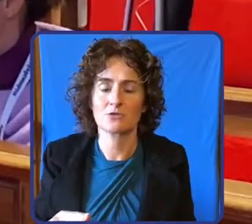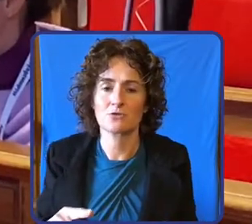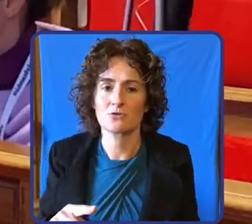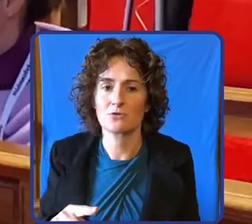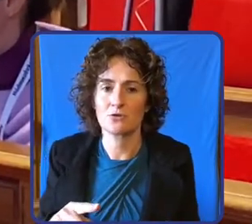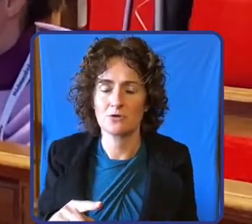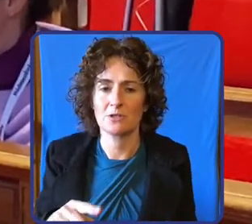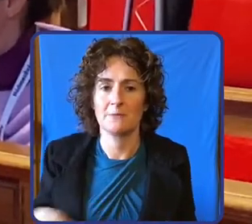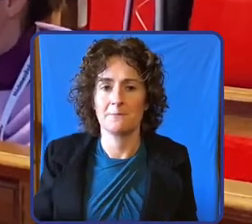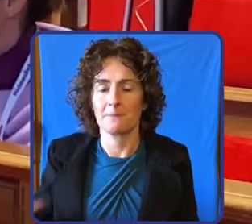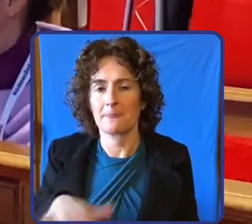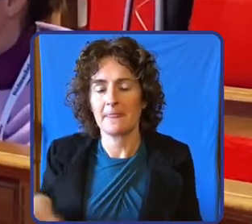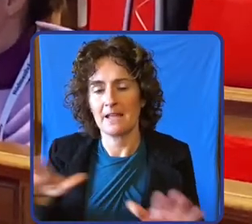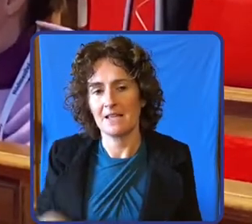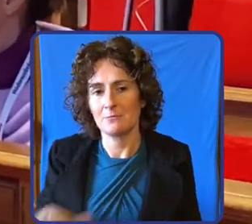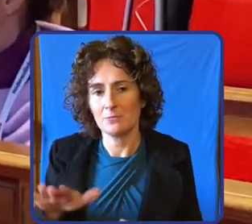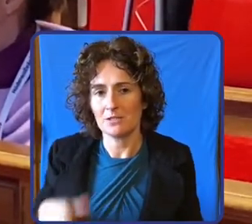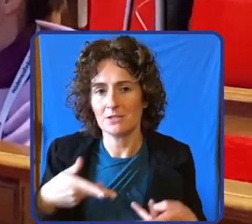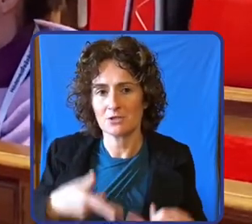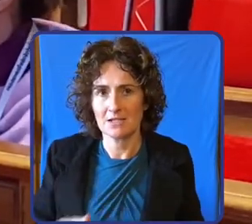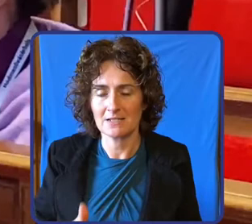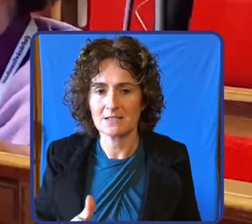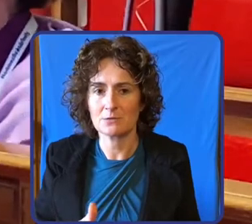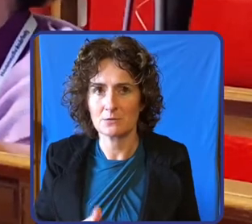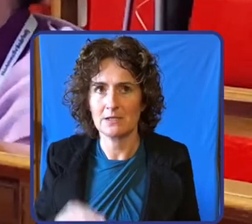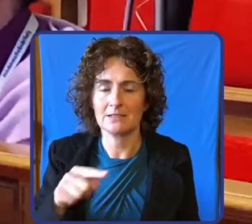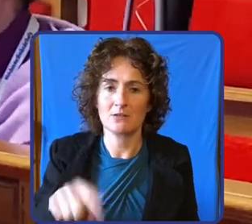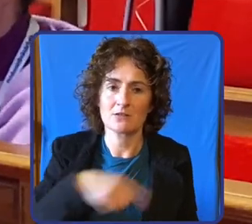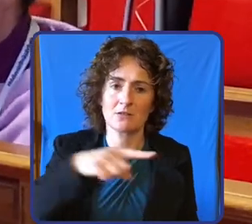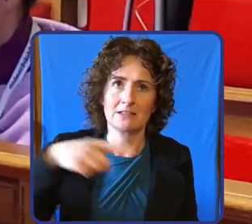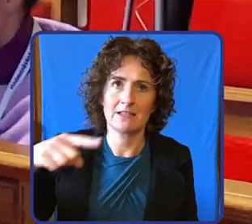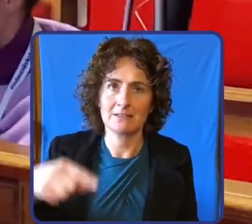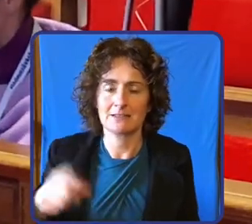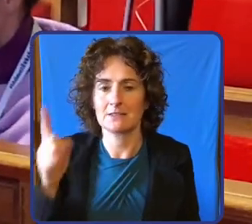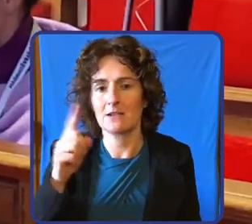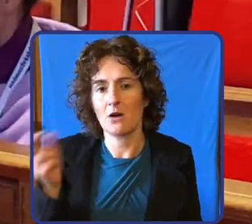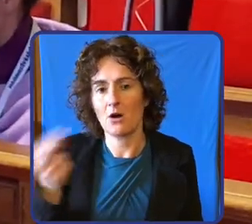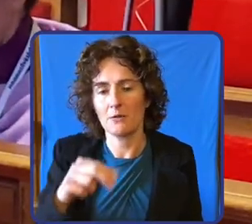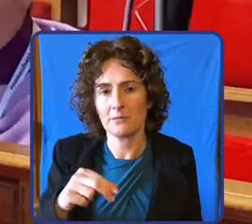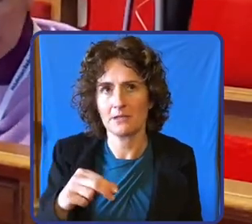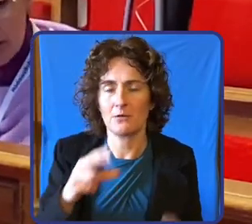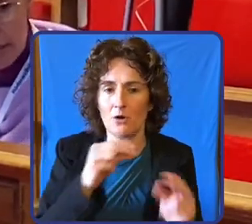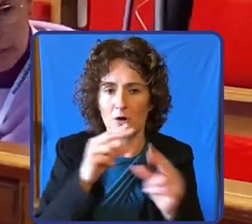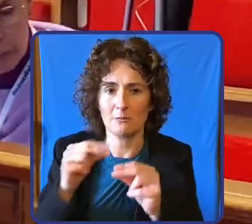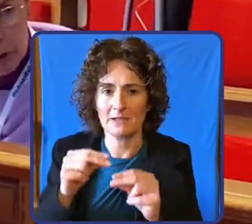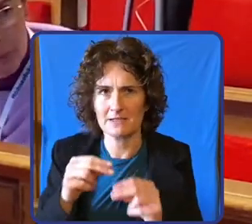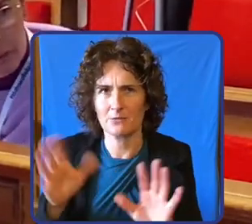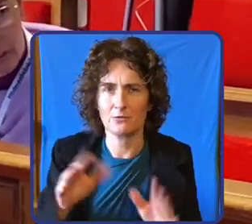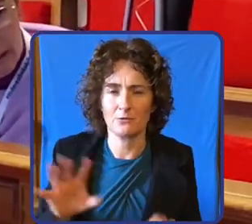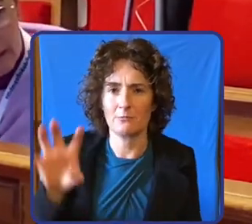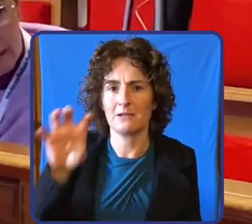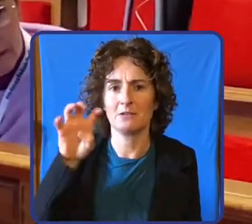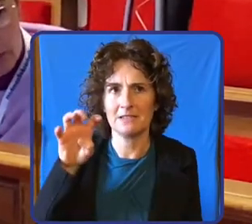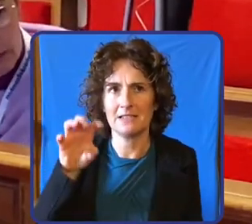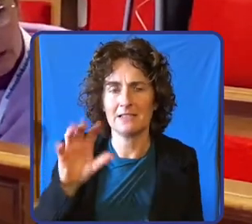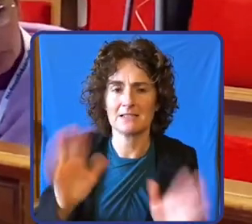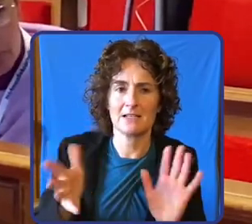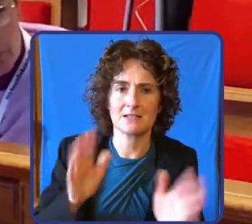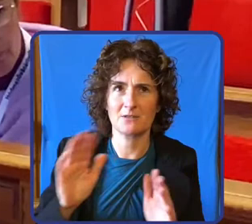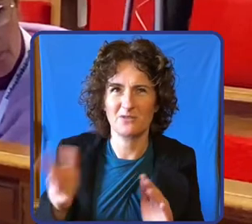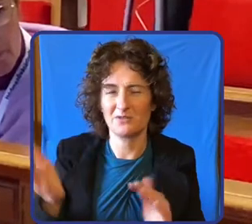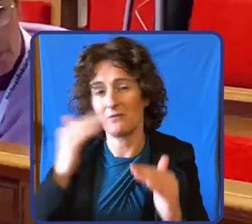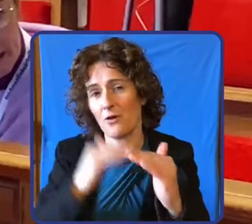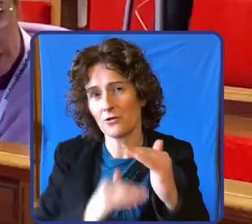Szegeden. Tehát sajnos az a tendencia, amiről mi évek óta beszélünk, hogy körülbelül 400 körül van Hódmezővásárhelyen, vagy